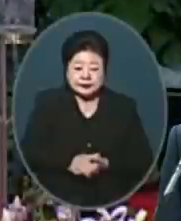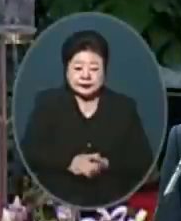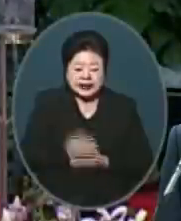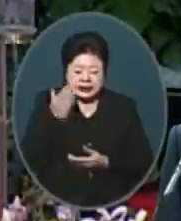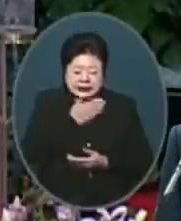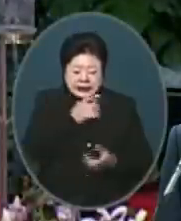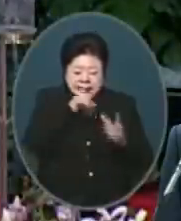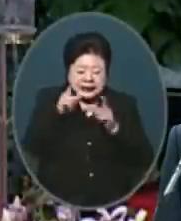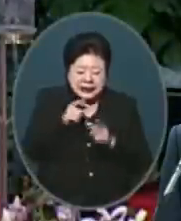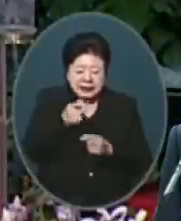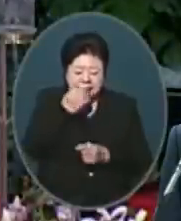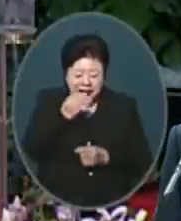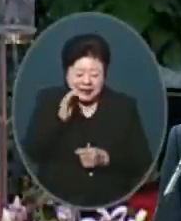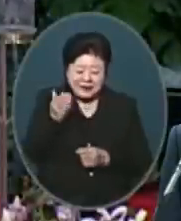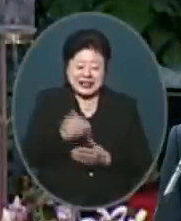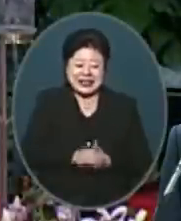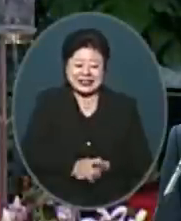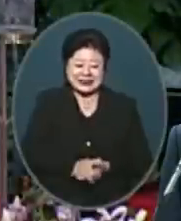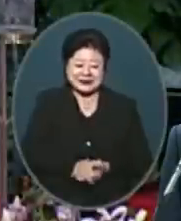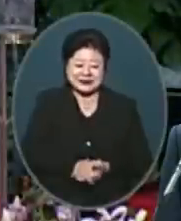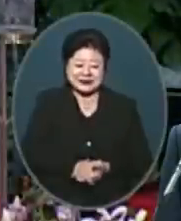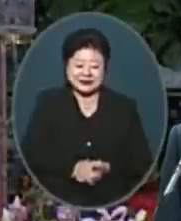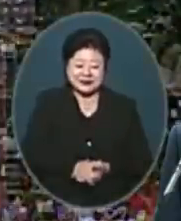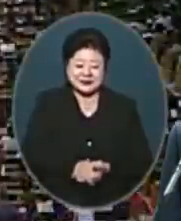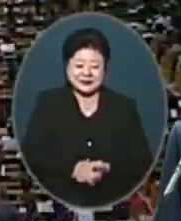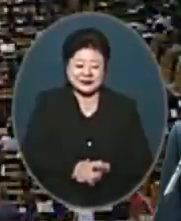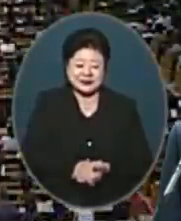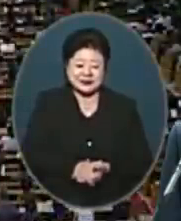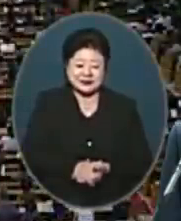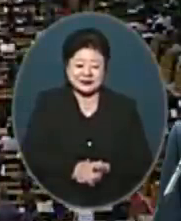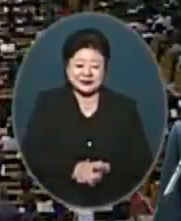신령한 생활을 할 수 있게 되는 것입니다.